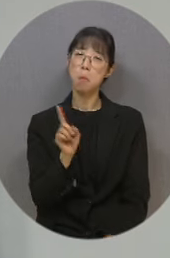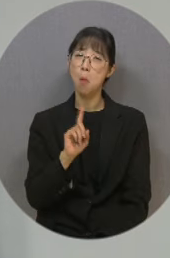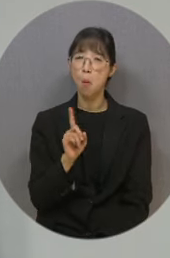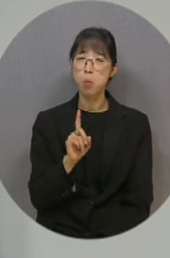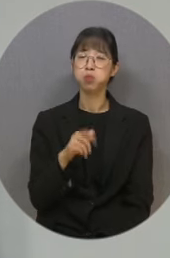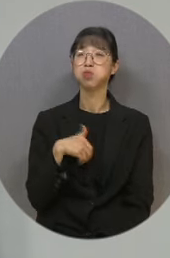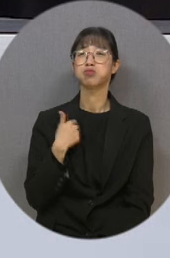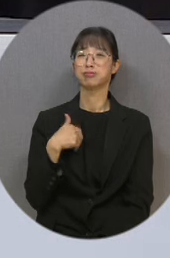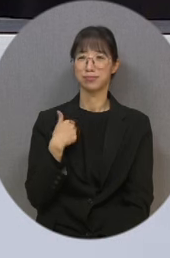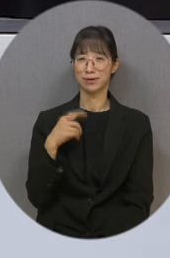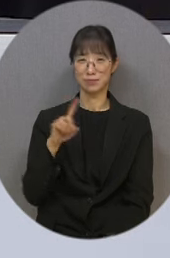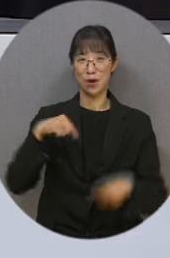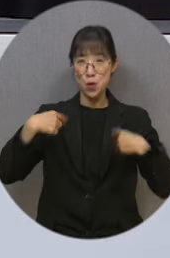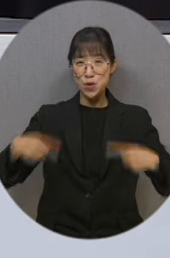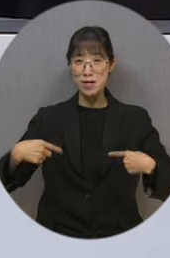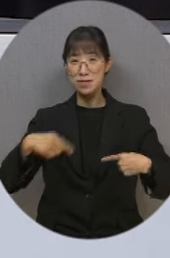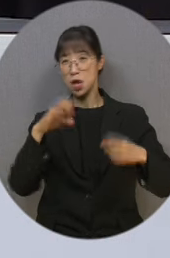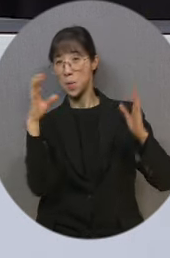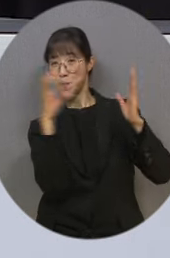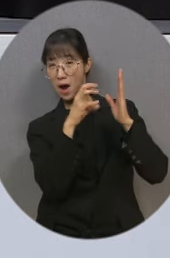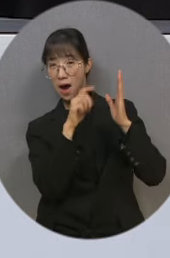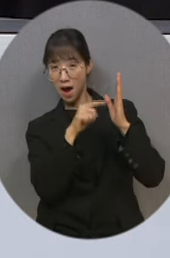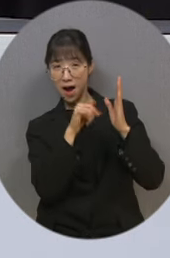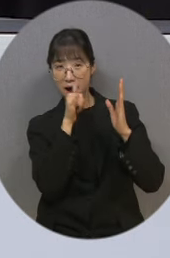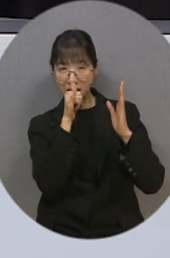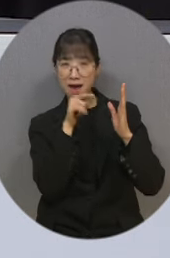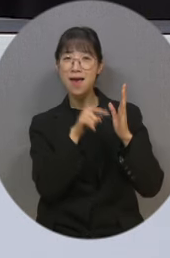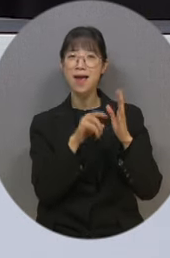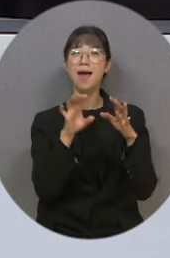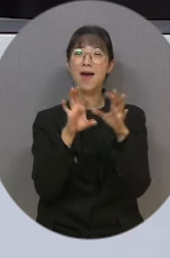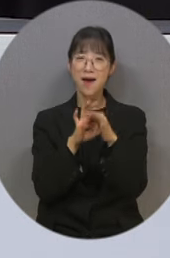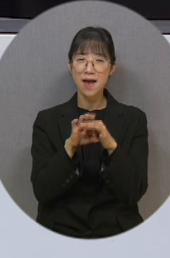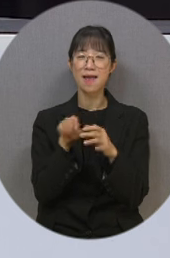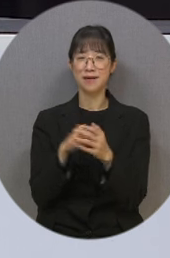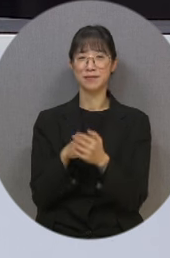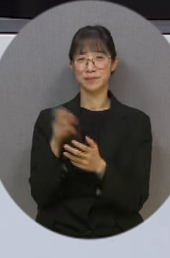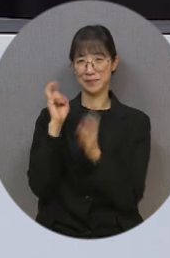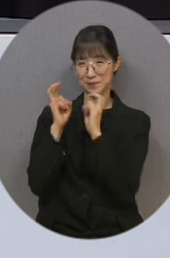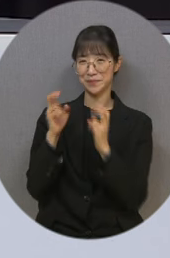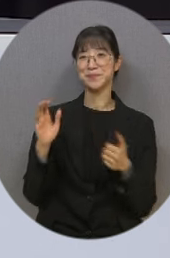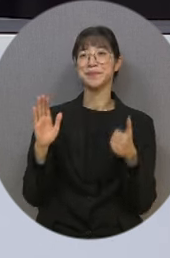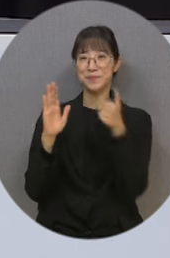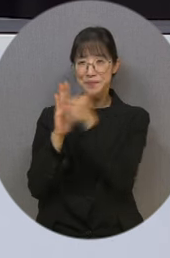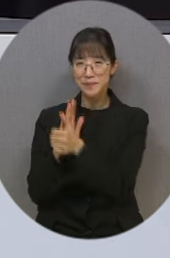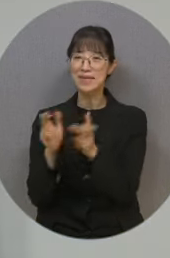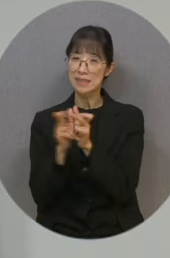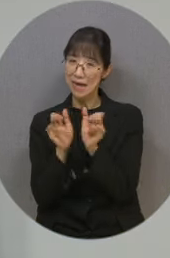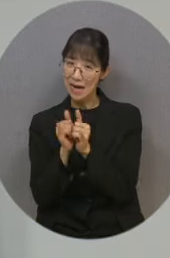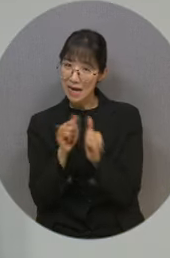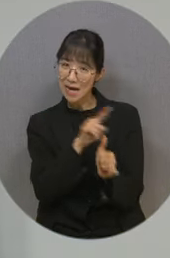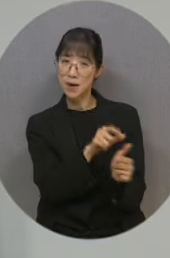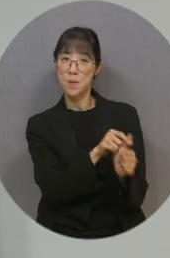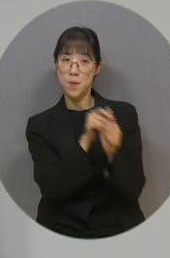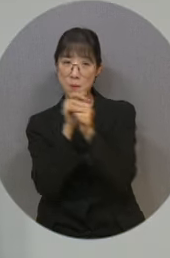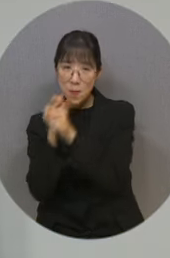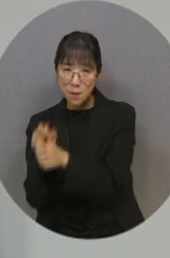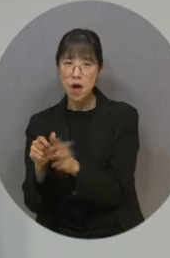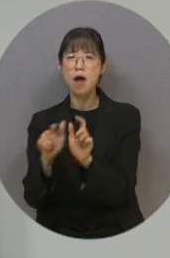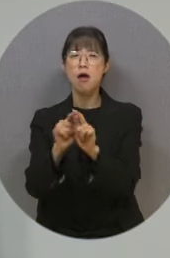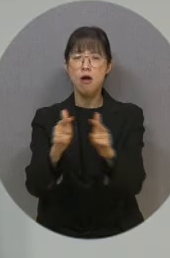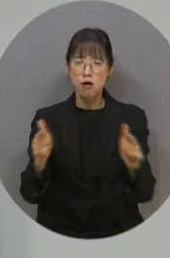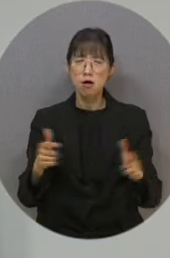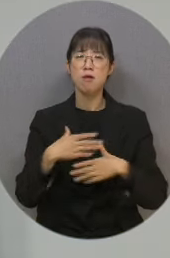하는 때가 있잖아요 필처 마크가 있으면 그런 분들을 저희가 기업에 가서 장애인 한 사람을 뽑더라도 여러